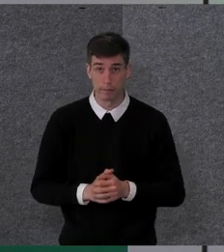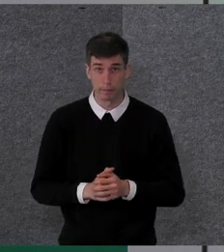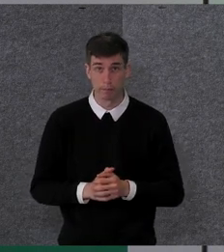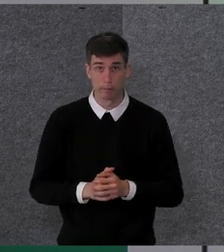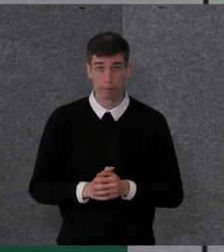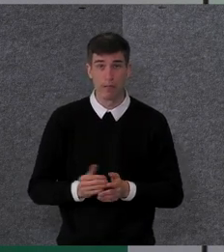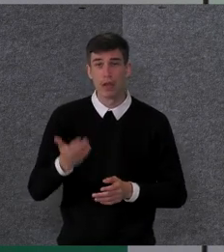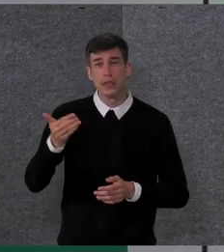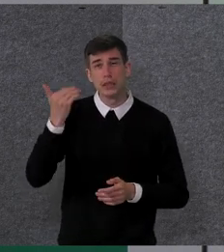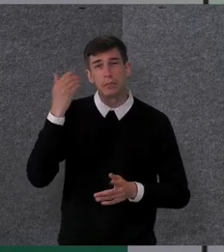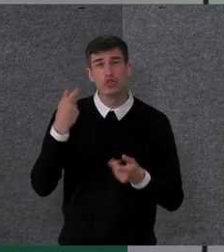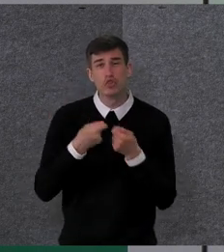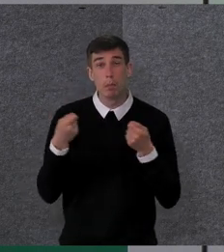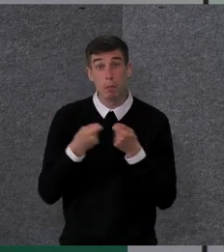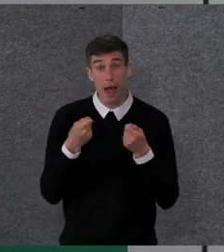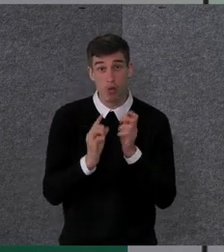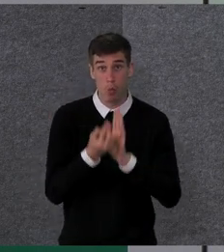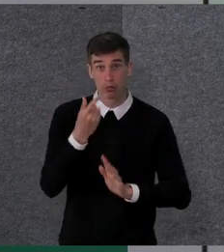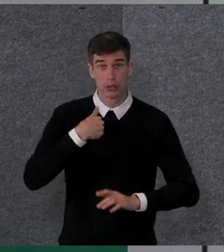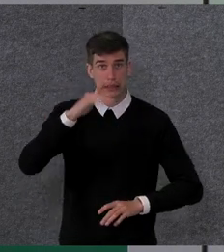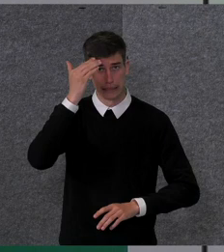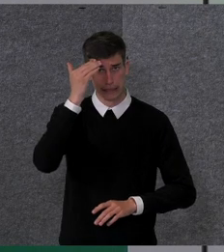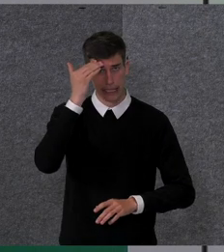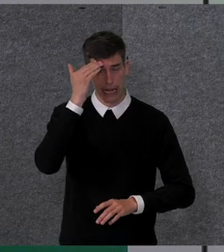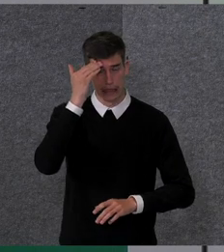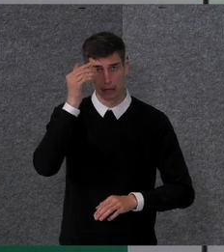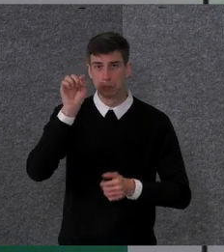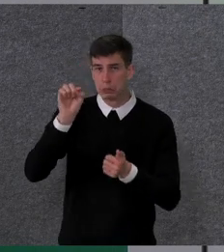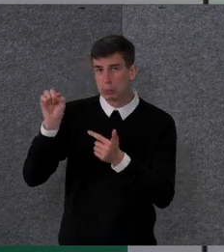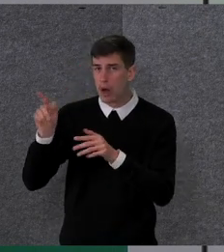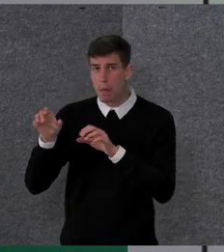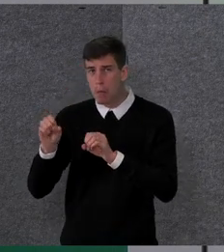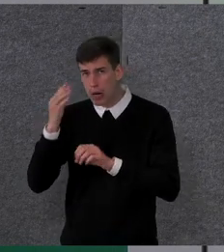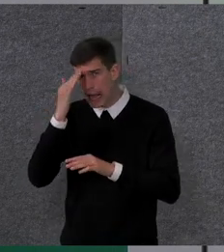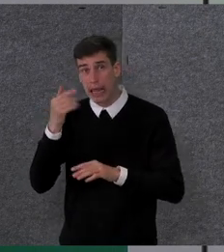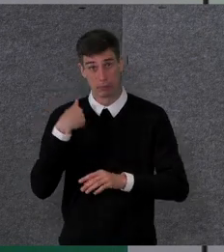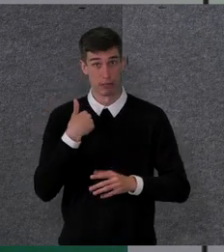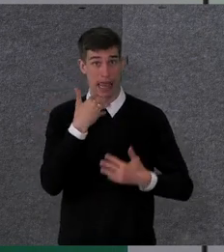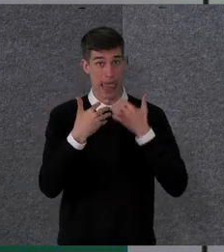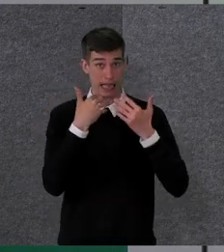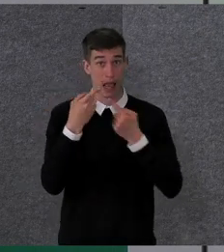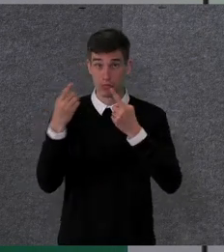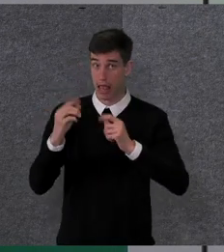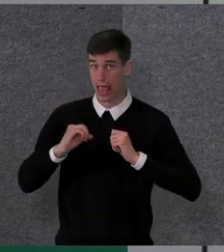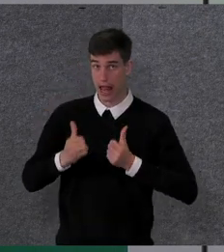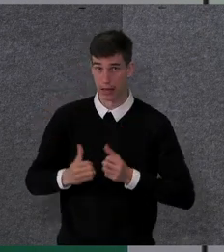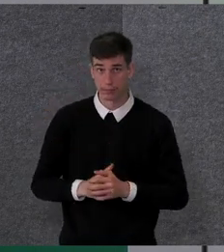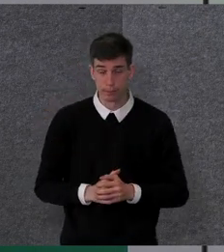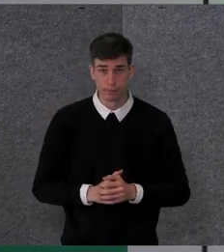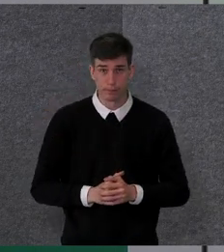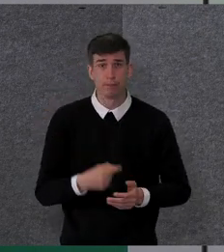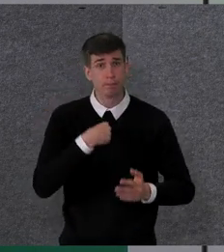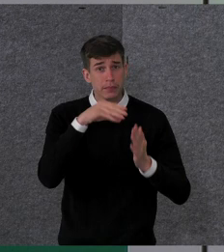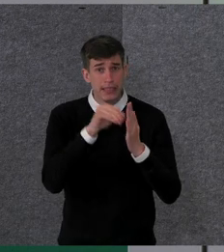Spannungen, die es damals bei uns gab, die kenne ich, anders als einige von euch, nur aus Erzählungen. Aber ich war